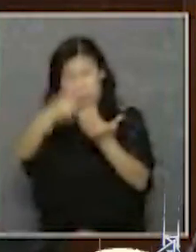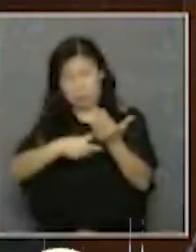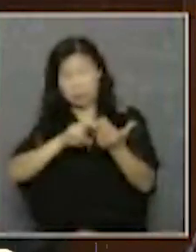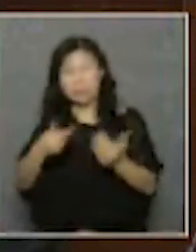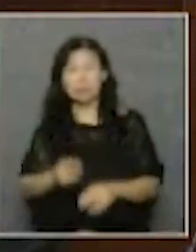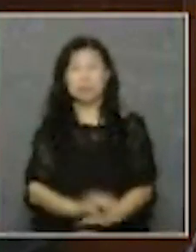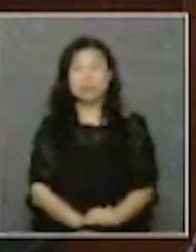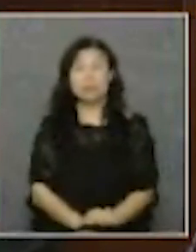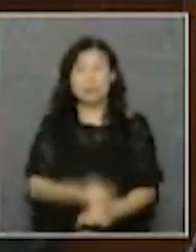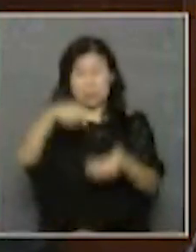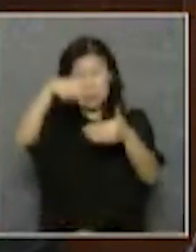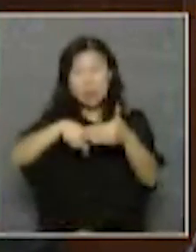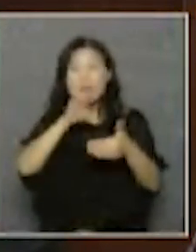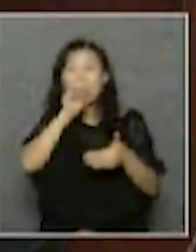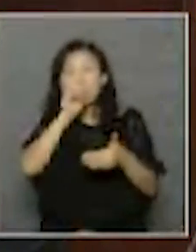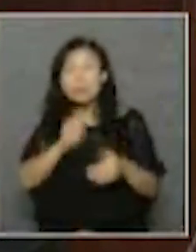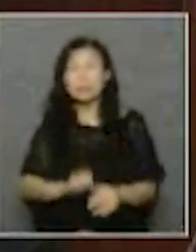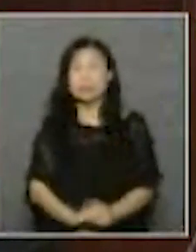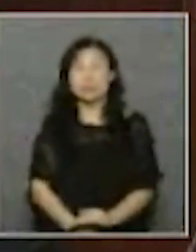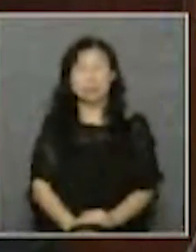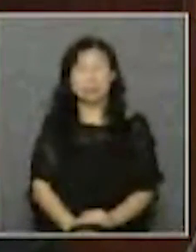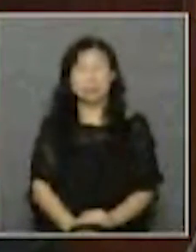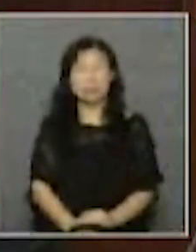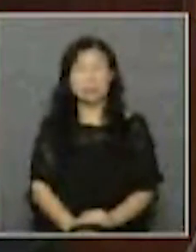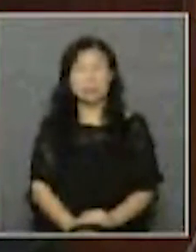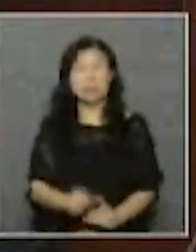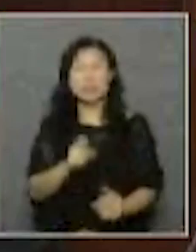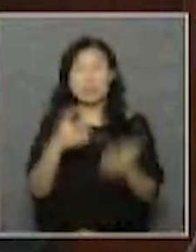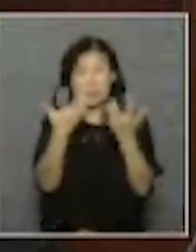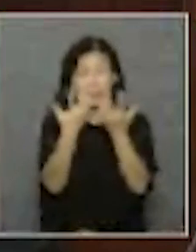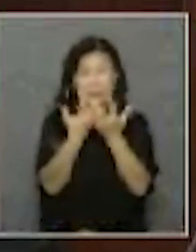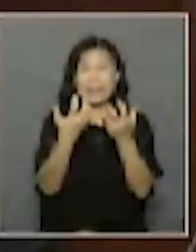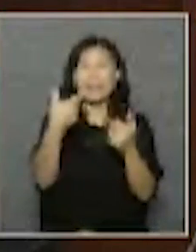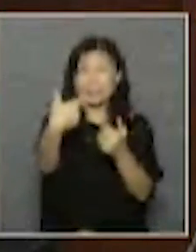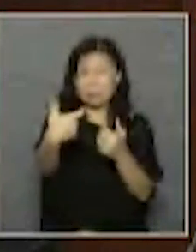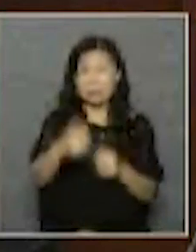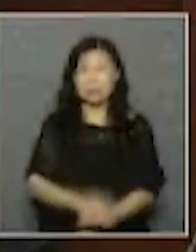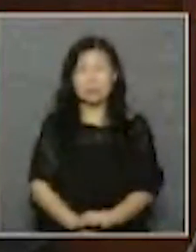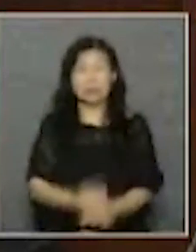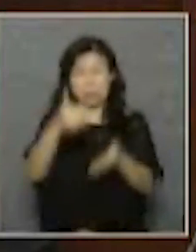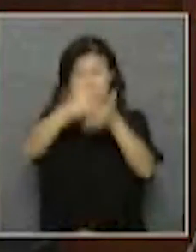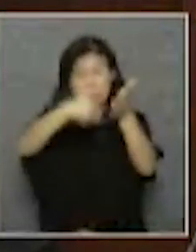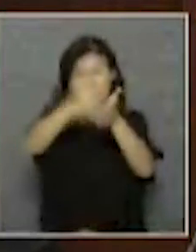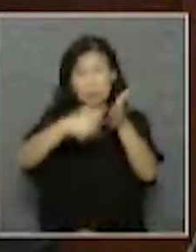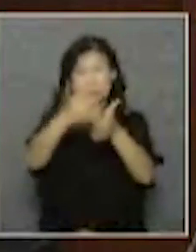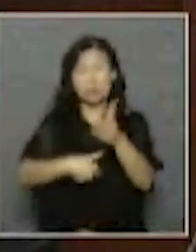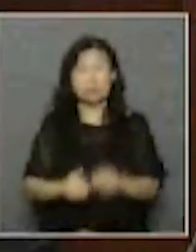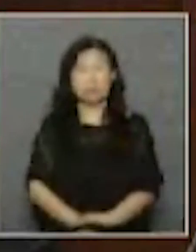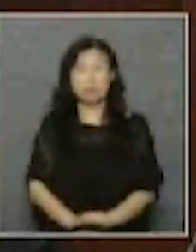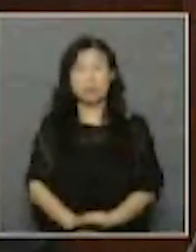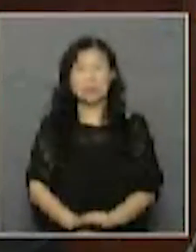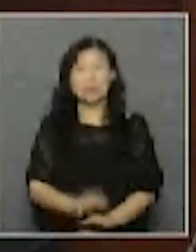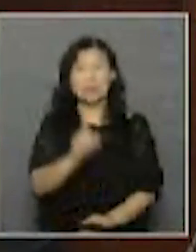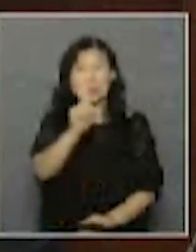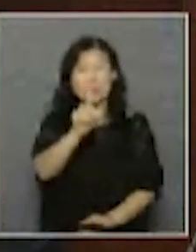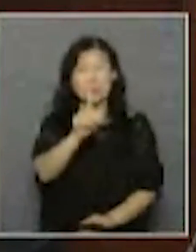係主席 裏邊所講嘅咧，就係、是、一個數目字，就係、是、削減某一個總